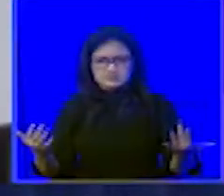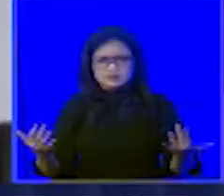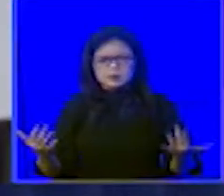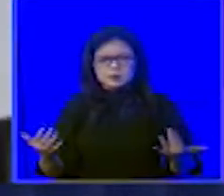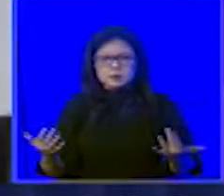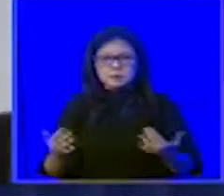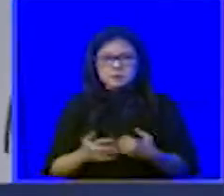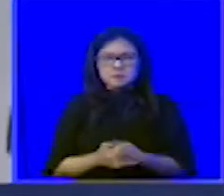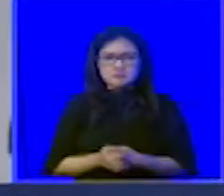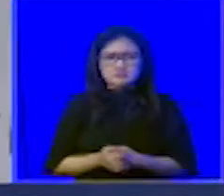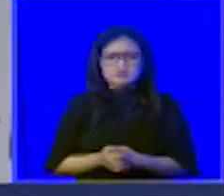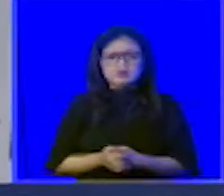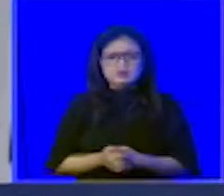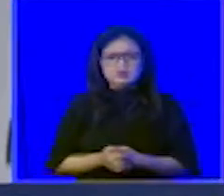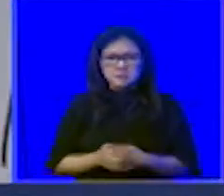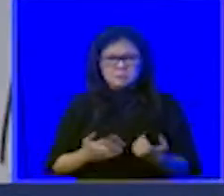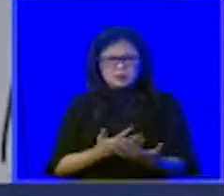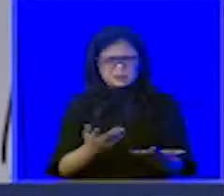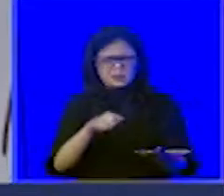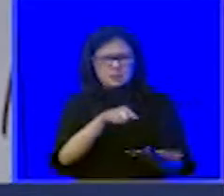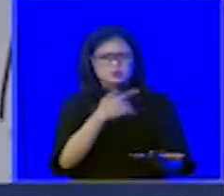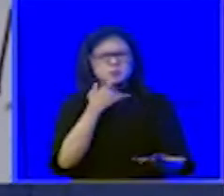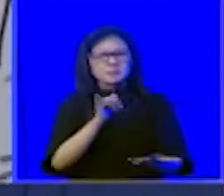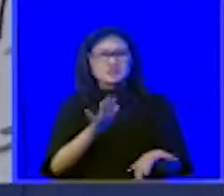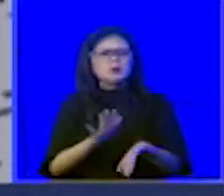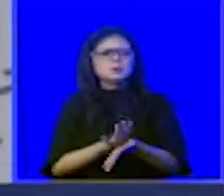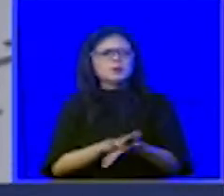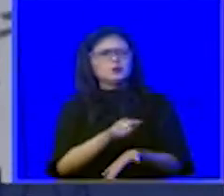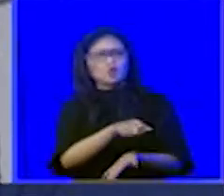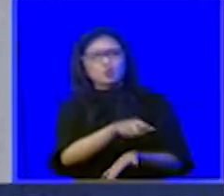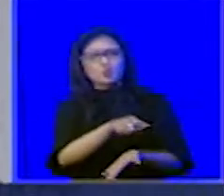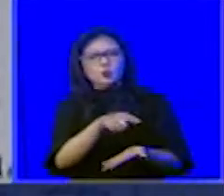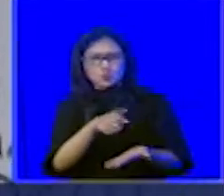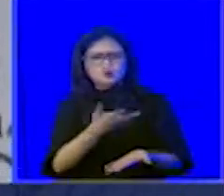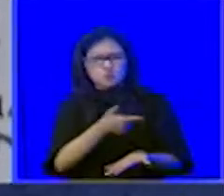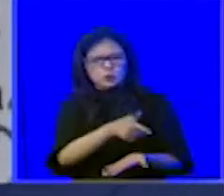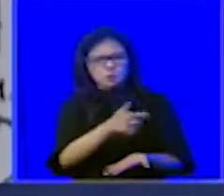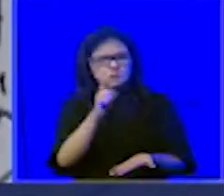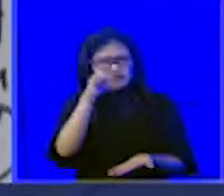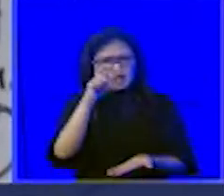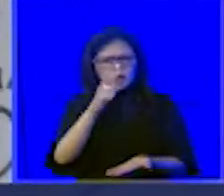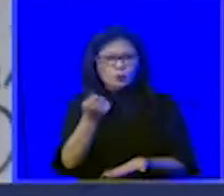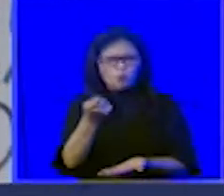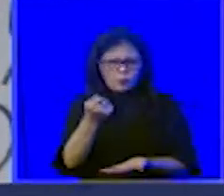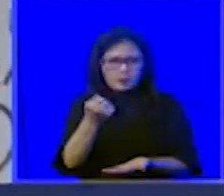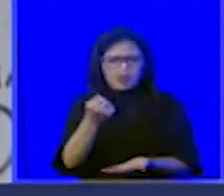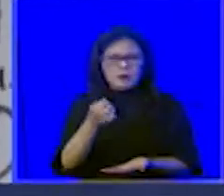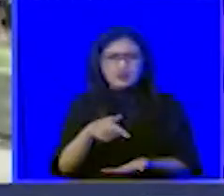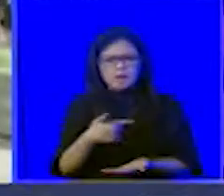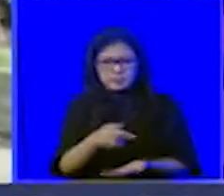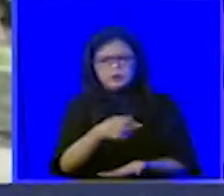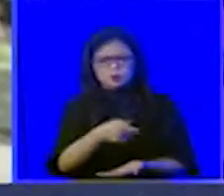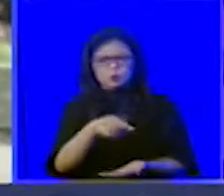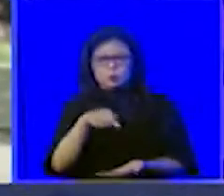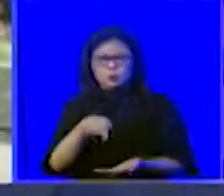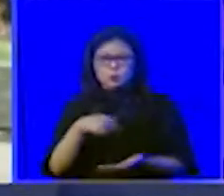ketika melihat ada kesempatan, ini kan kesempatan buat mereka sebetulnya ya. Nah, ruang-ruang inilah yang mungkin dimanfaatkan oleh teman-teman yang